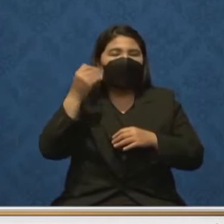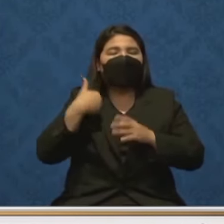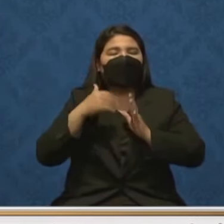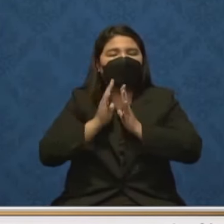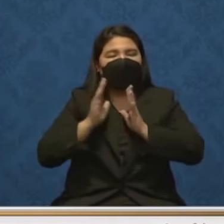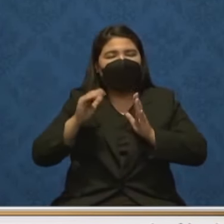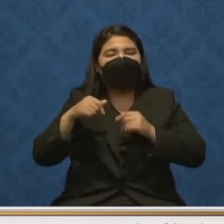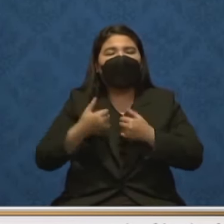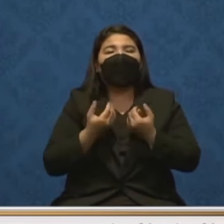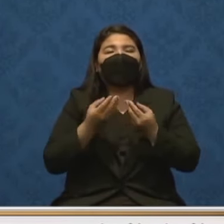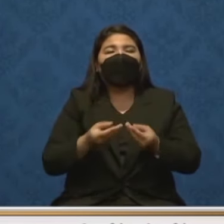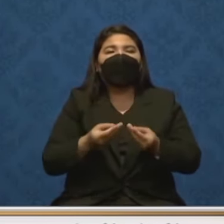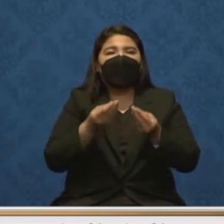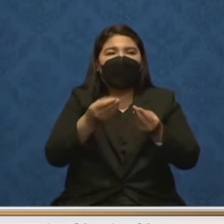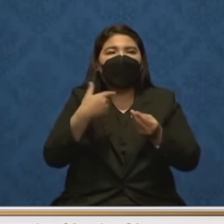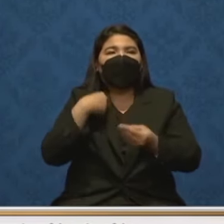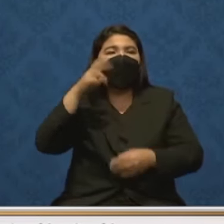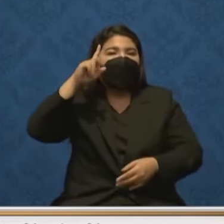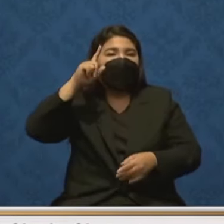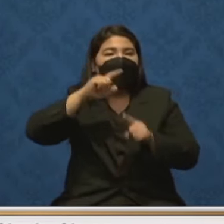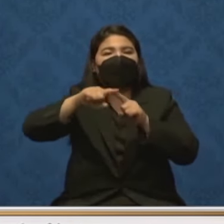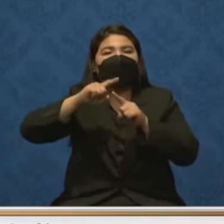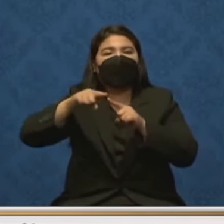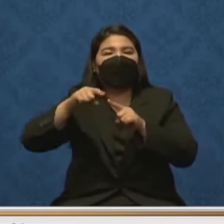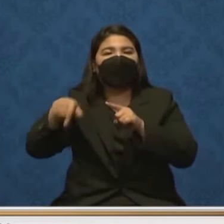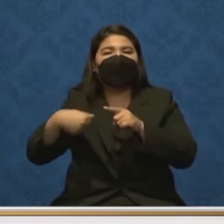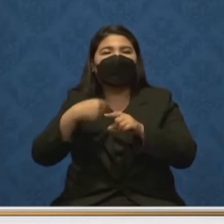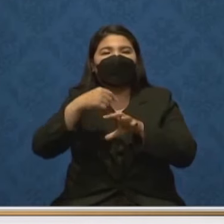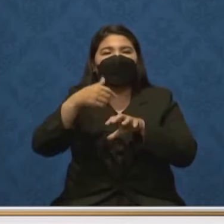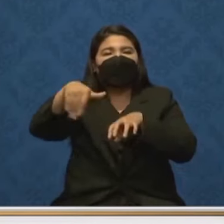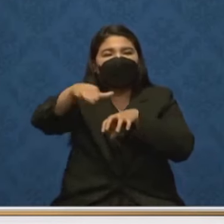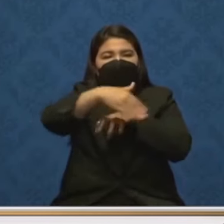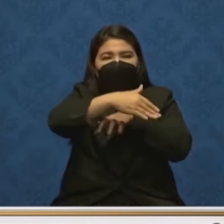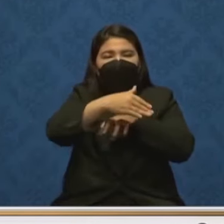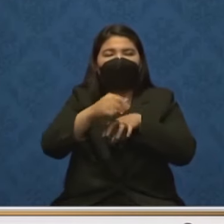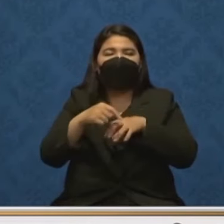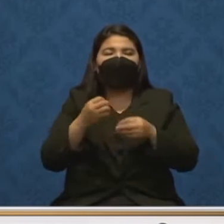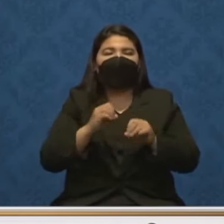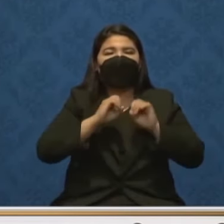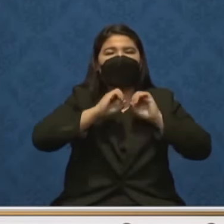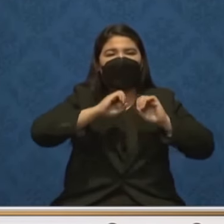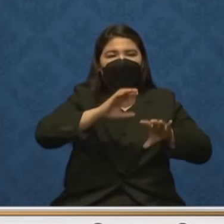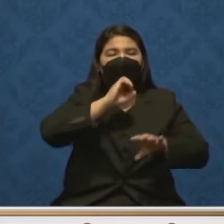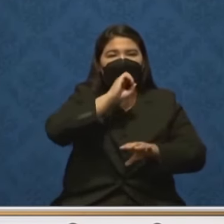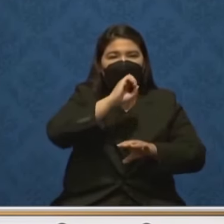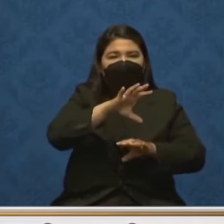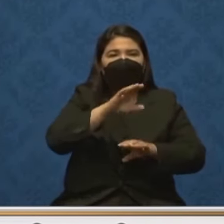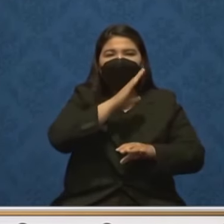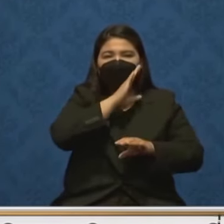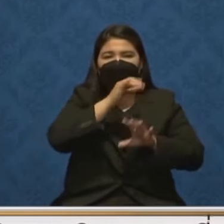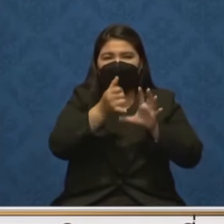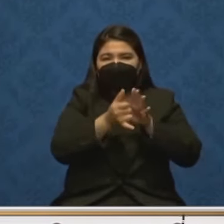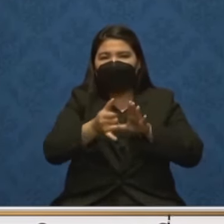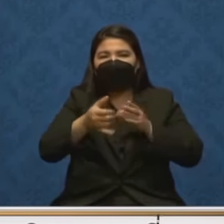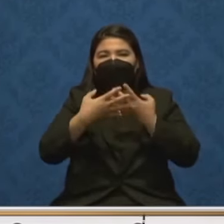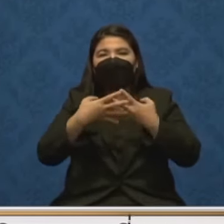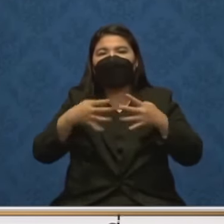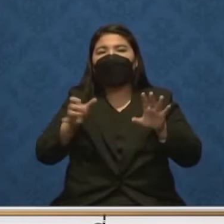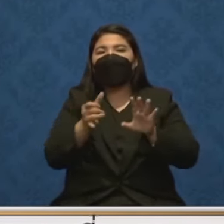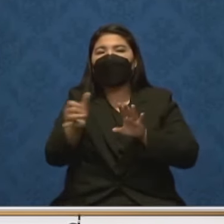เขาได้มีโอกาสรับรู้ข้อมูลข่าวสารภายนอกเพื่อจะได้ปรับตัวให้เข้ากับโลกภายนอกเมื่อได้รับอิสรภาพด้วย